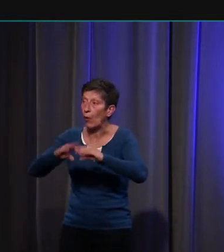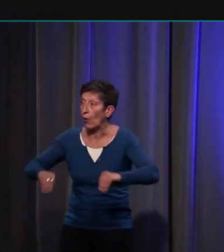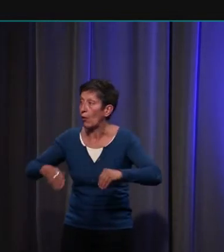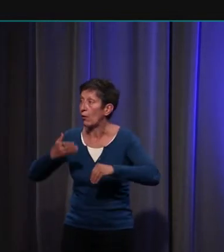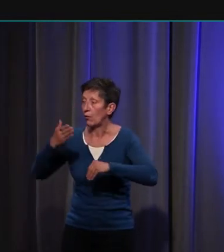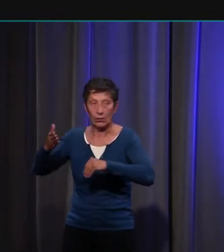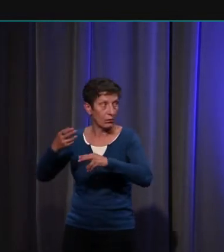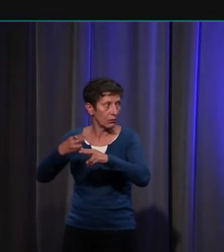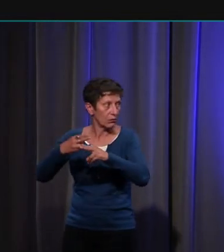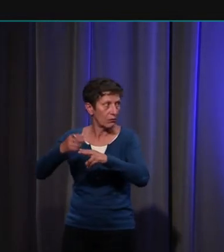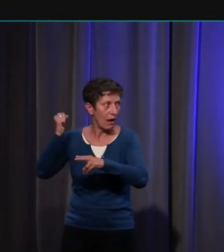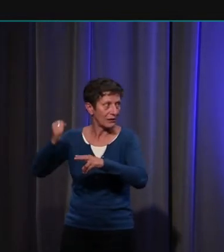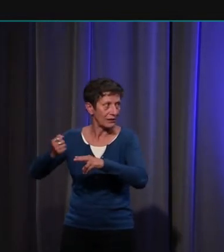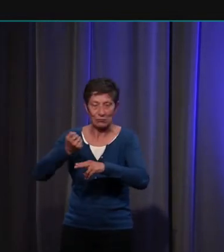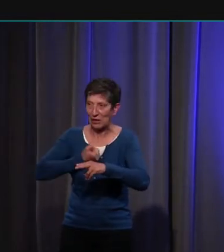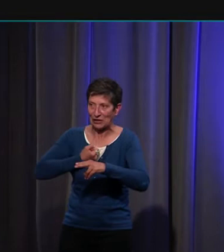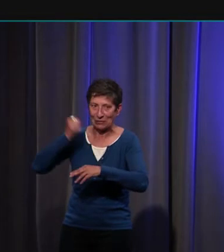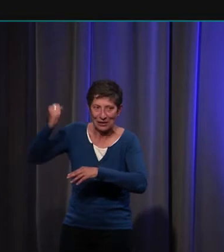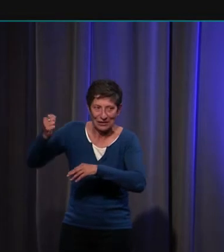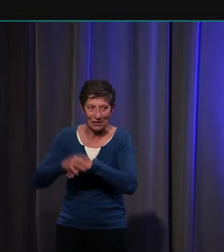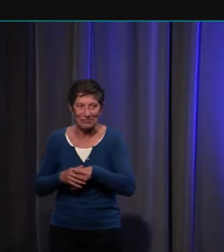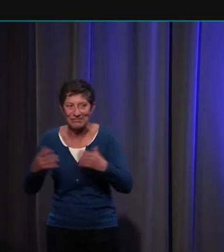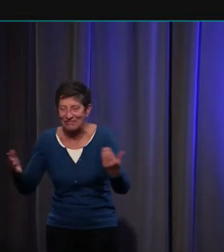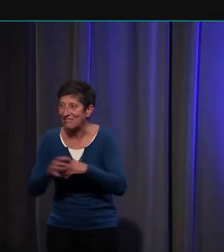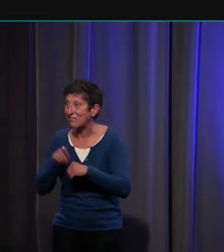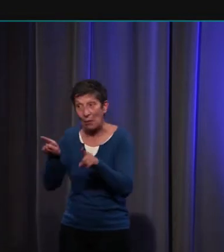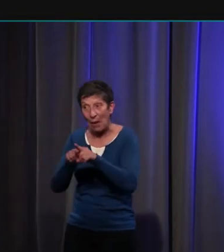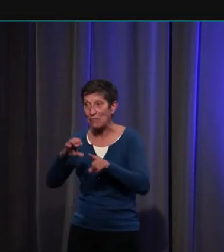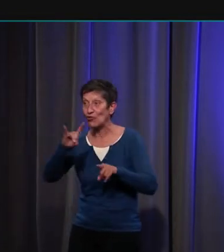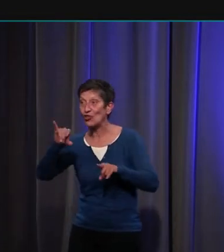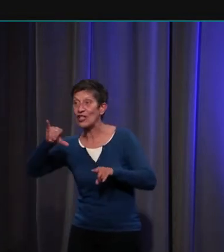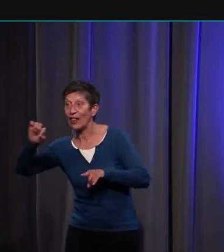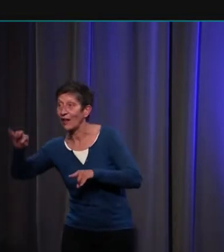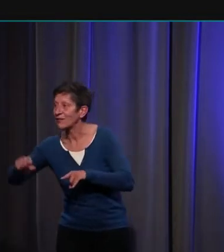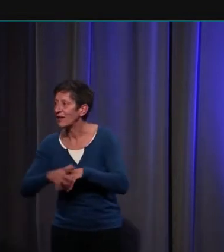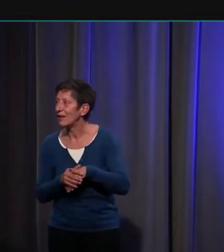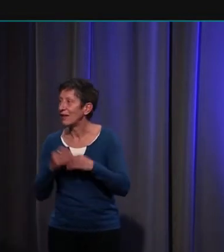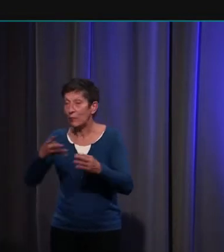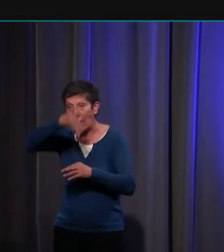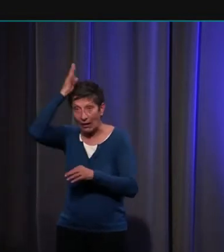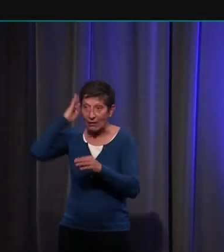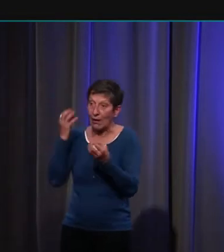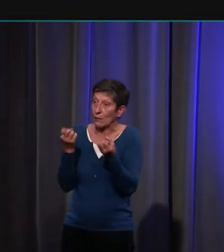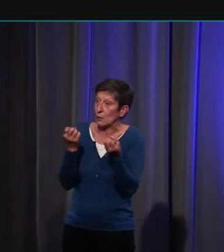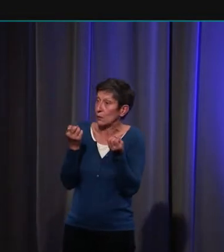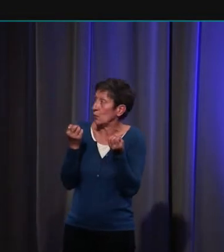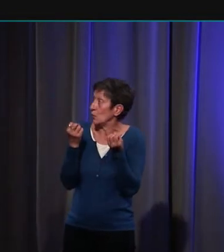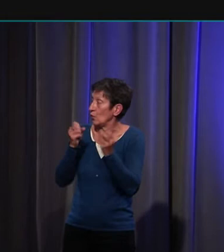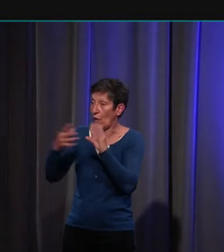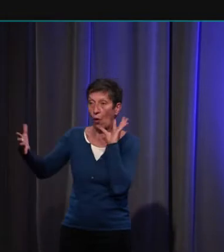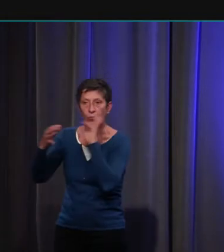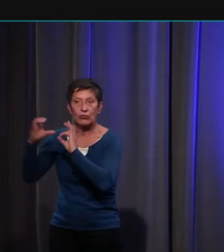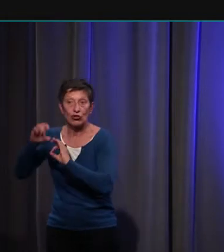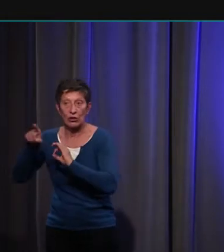assassins avec le vieux de la montagne son shit aussi très souvent les latins s'entende avec les cheat pour